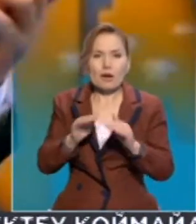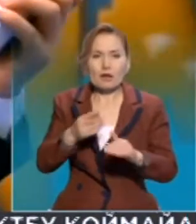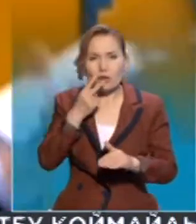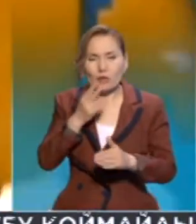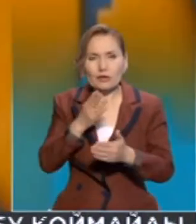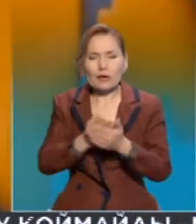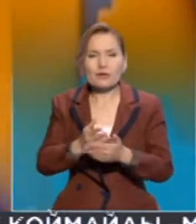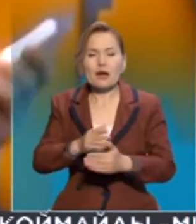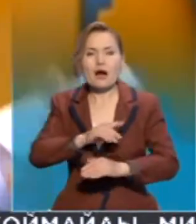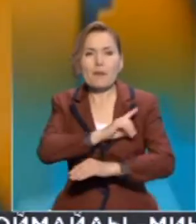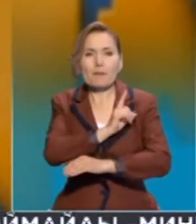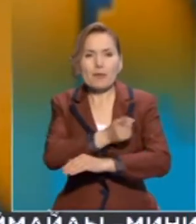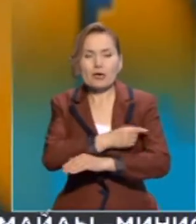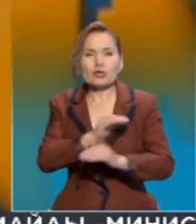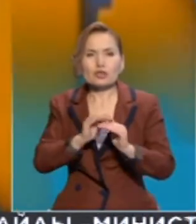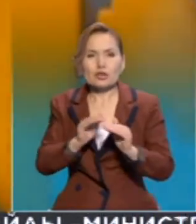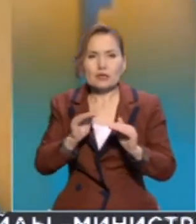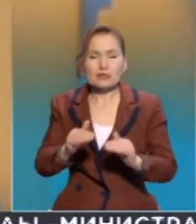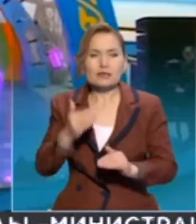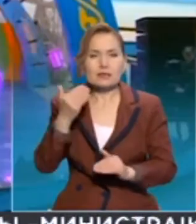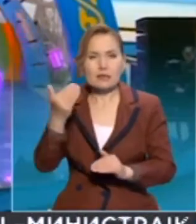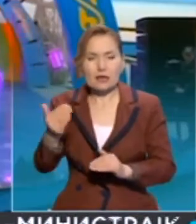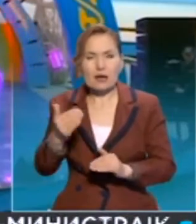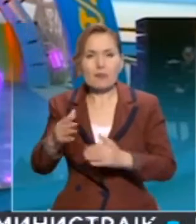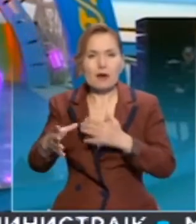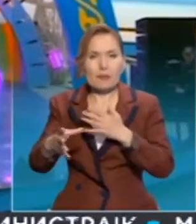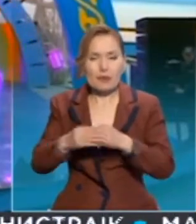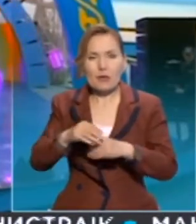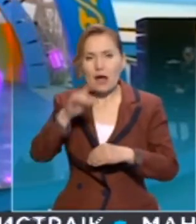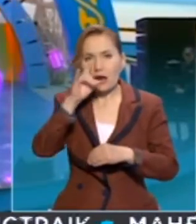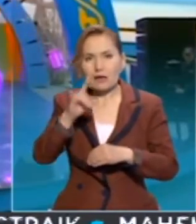осындай мықты жас бүлдіршіндермен еліміз арғарай күшей берсін.